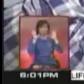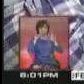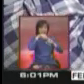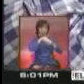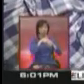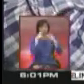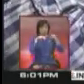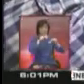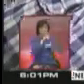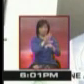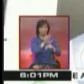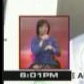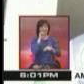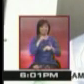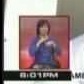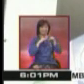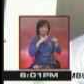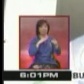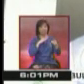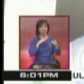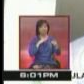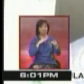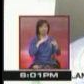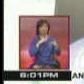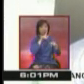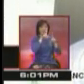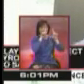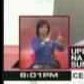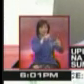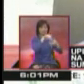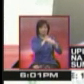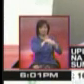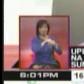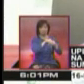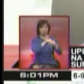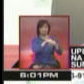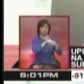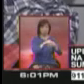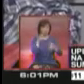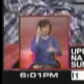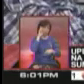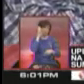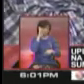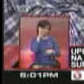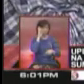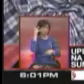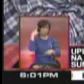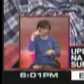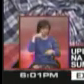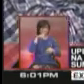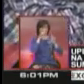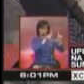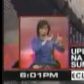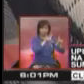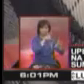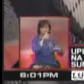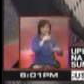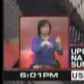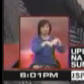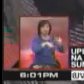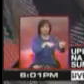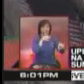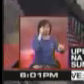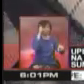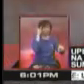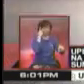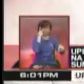at isa pang suspect sa pagpatay sa third year UPLB student na si Ray Bernard Peñaranda. Pero, gate ni Tyrone,